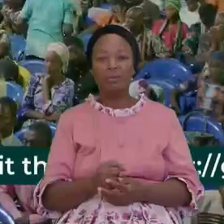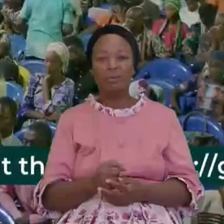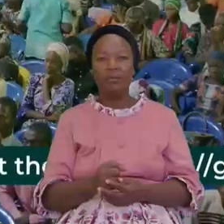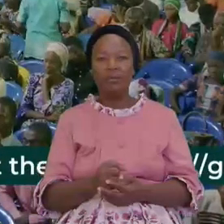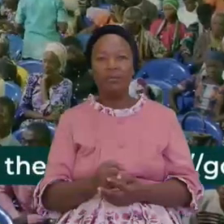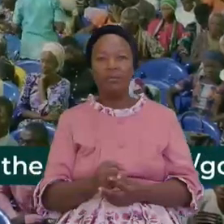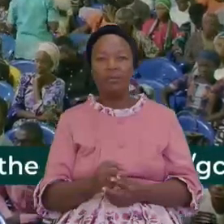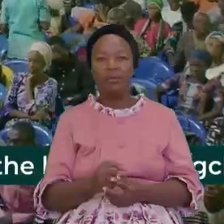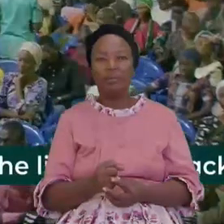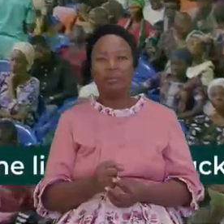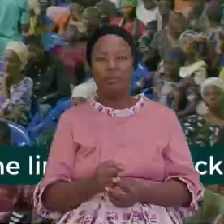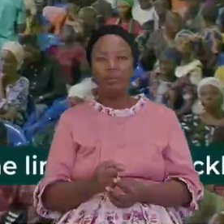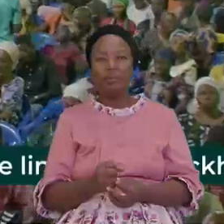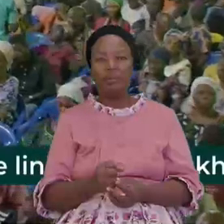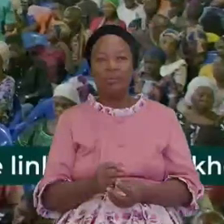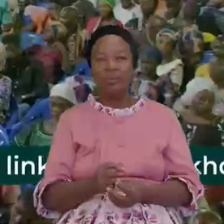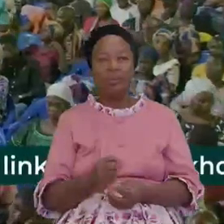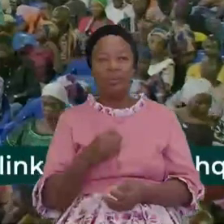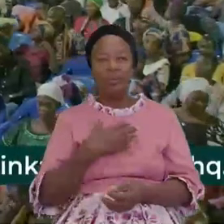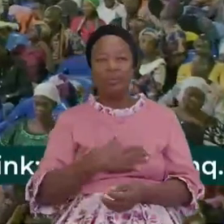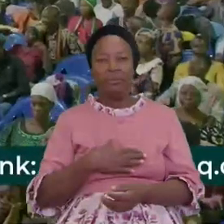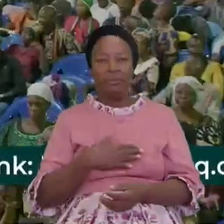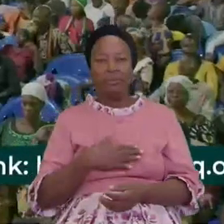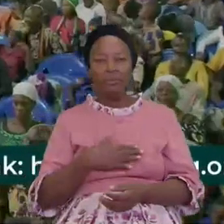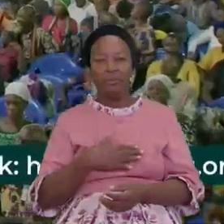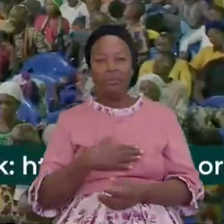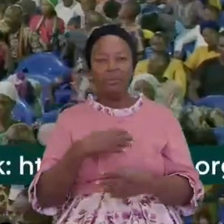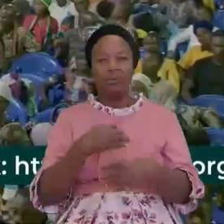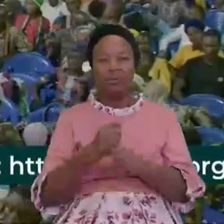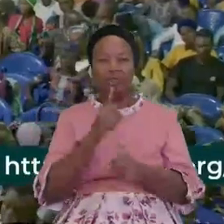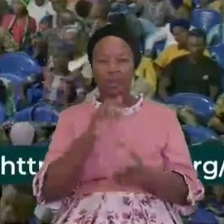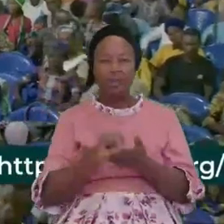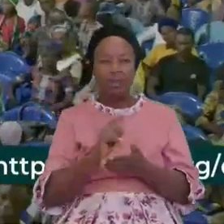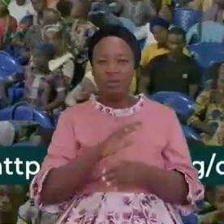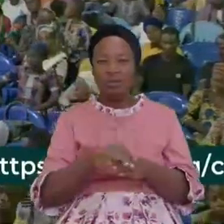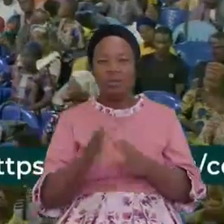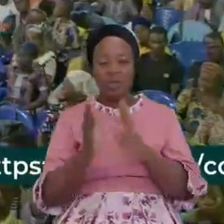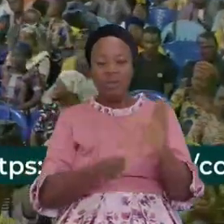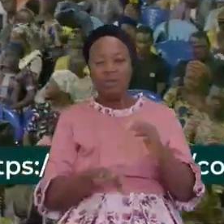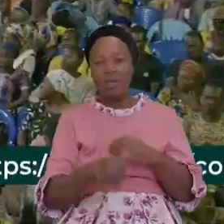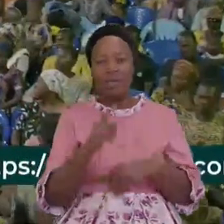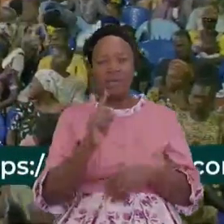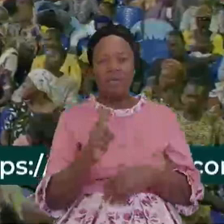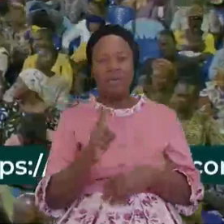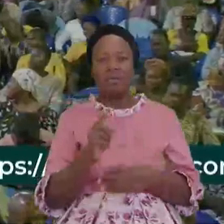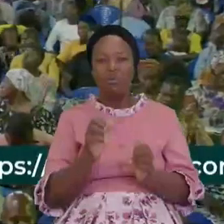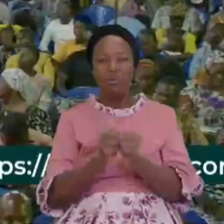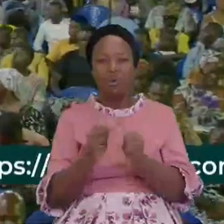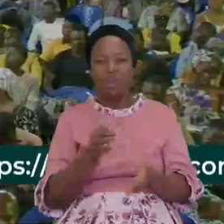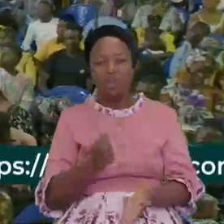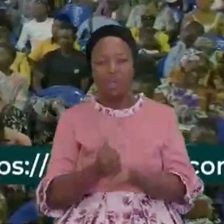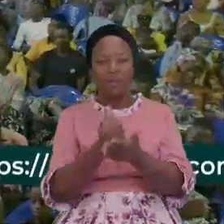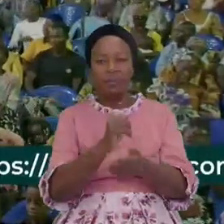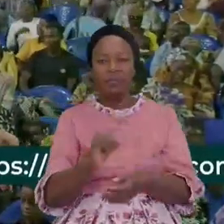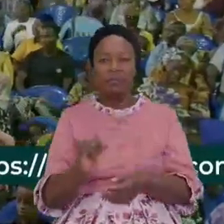Ne laissez personne, hein, que personne ne vous échappe. Please make sure you don't leave anybody